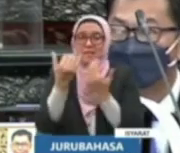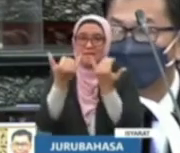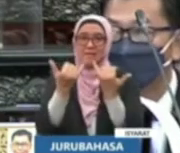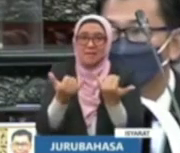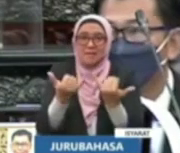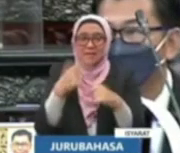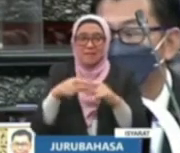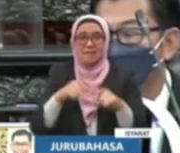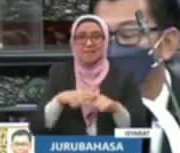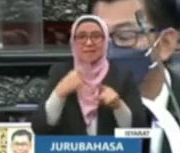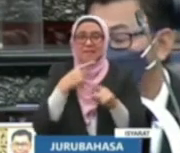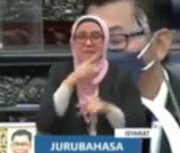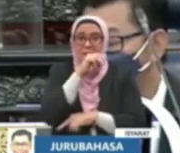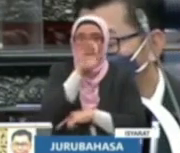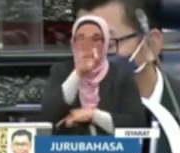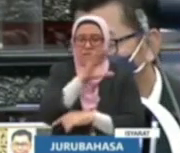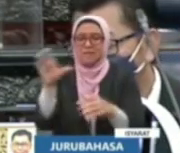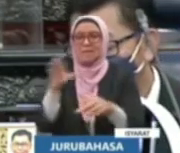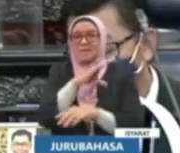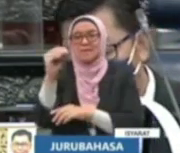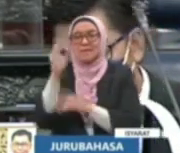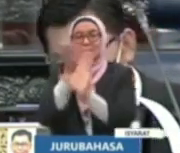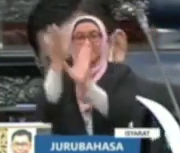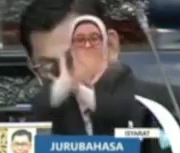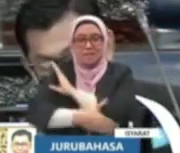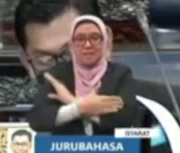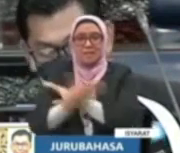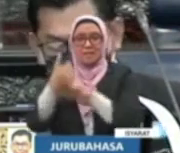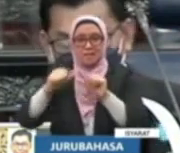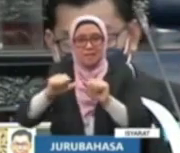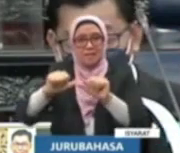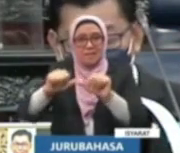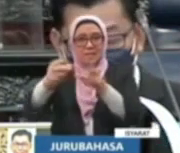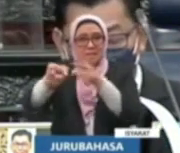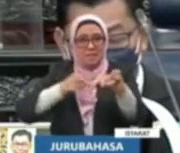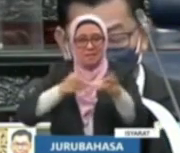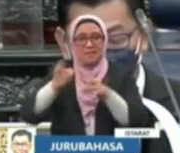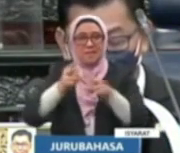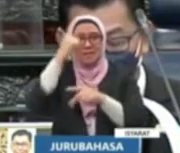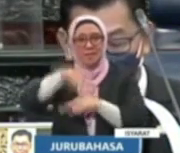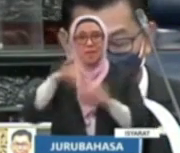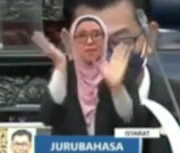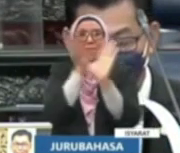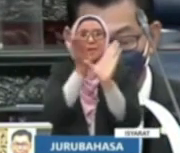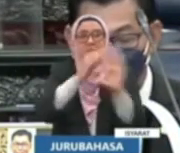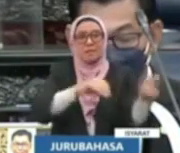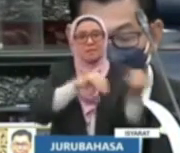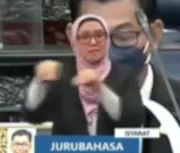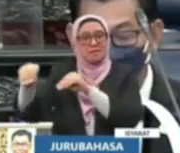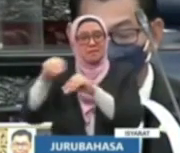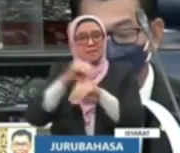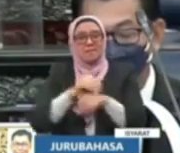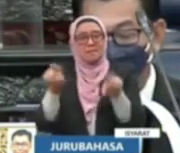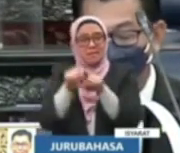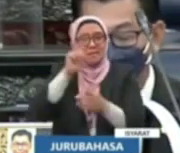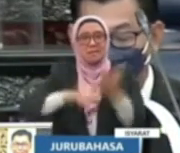memuaskan CCTV yang bergerak dengan kerjasama institusi perbankan seperti yang diumumkan dalam Clan pemulih pada